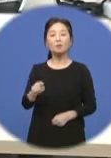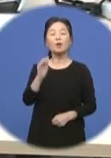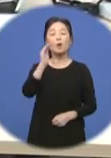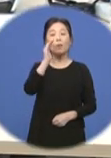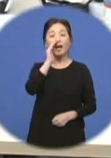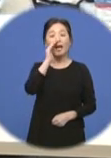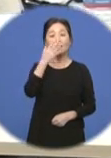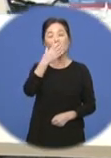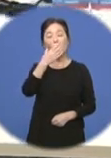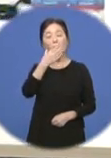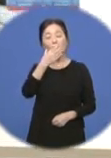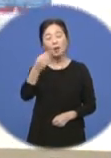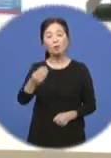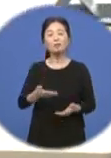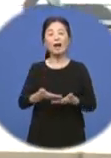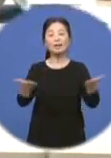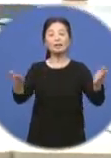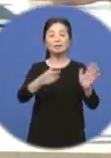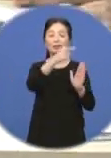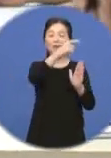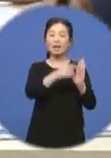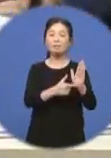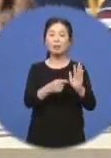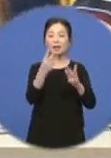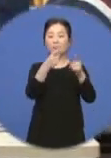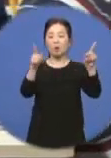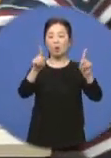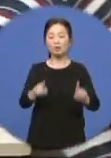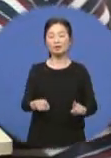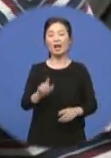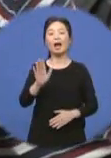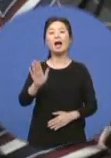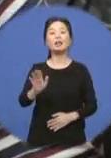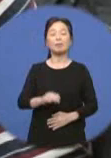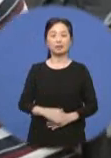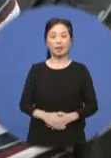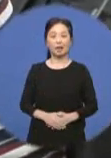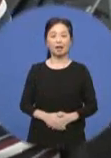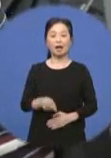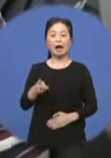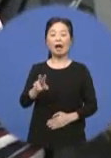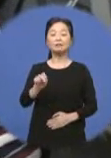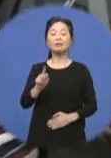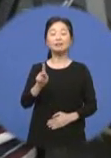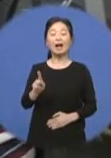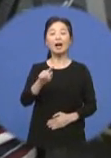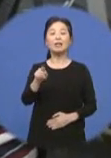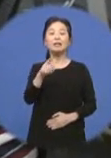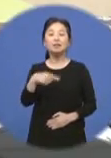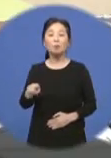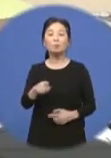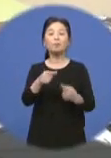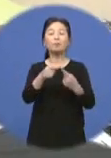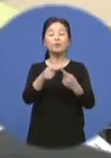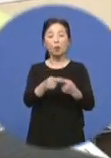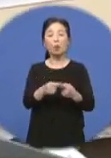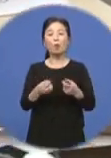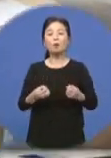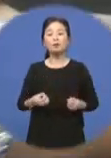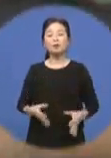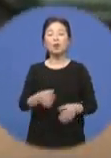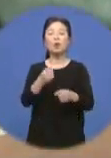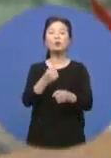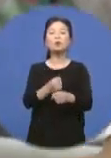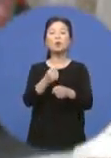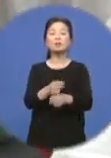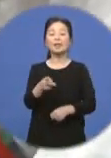した催しが開かれました。このハッカソンと今回開催された地方創生ハッカソンの目